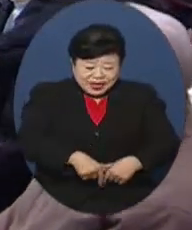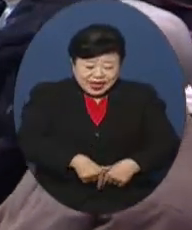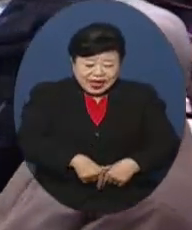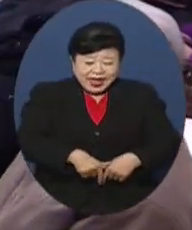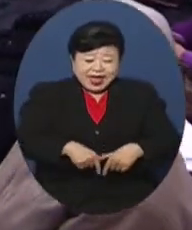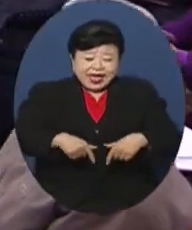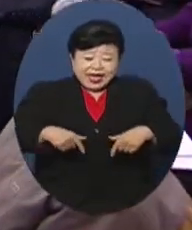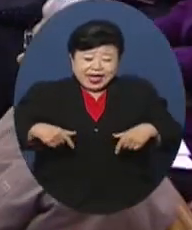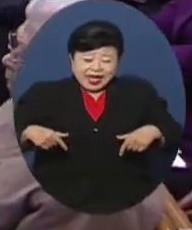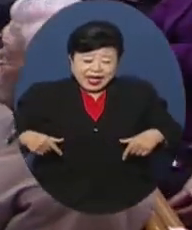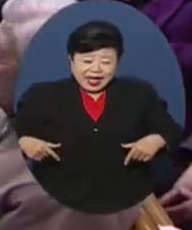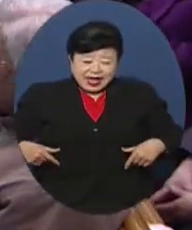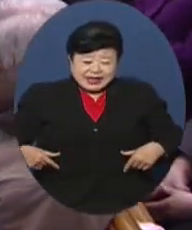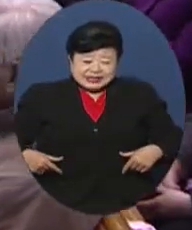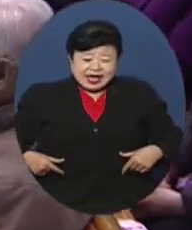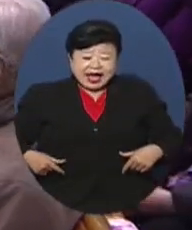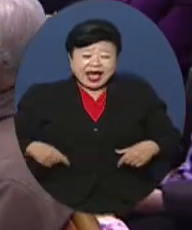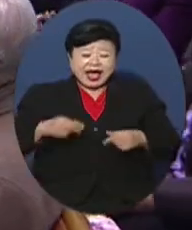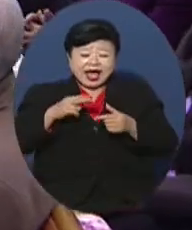주의